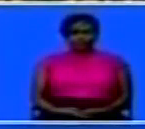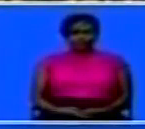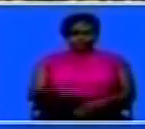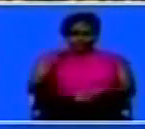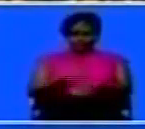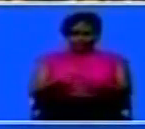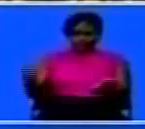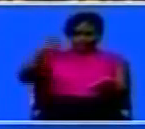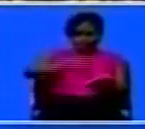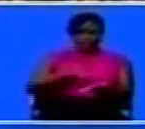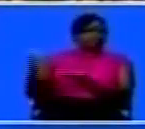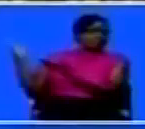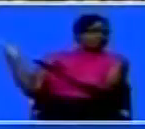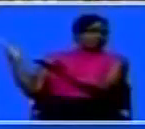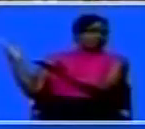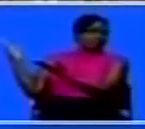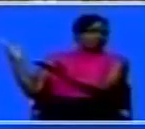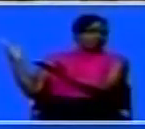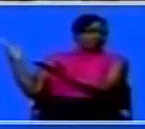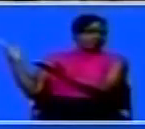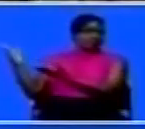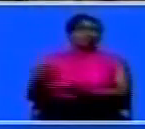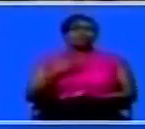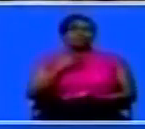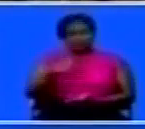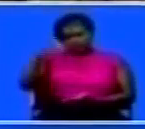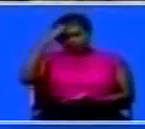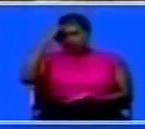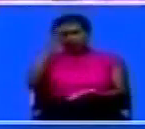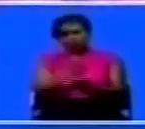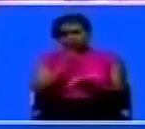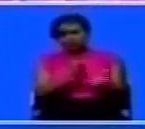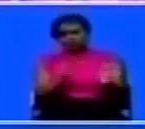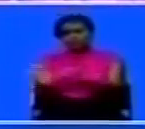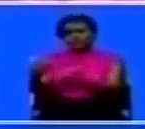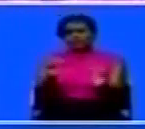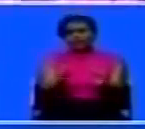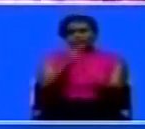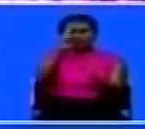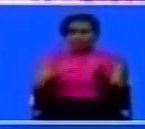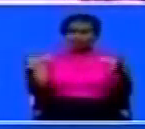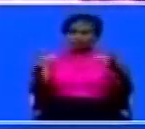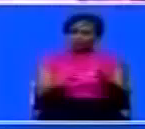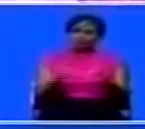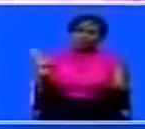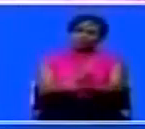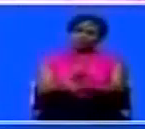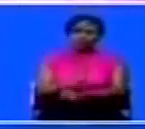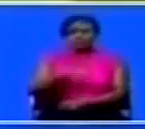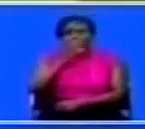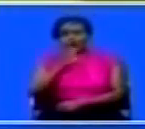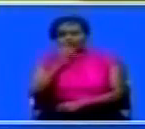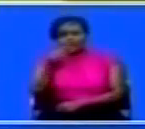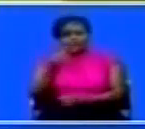Unapowasili hapa Thange, kaunti ya Makueni, ukitaka kukata kiu yako kwenye mto huu ambao wakazi wamekuwa wakiutegemea tangu